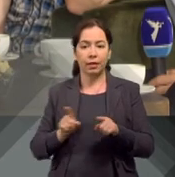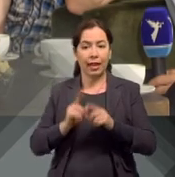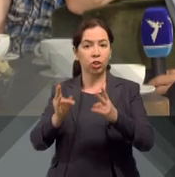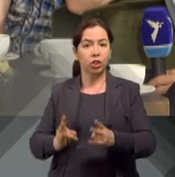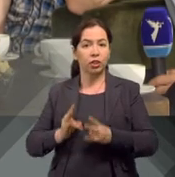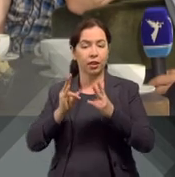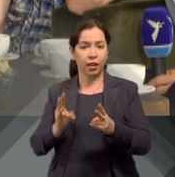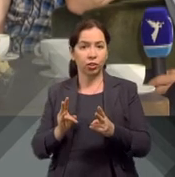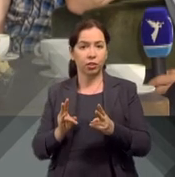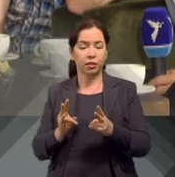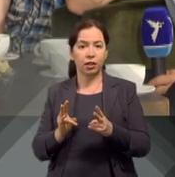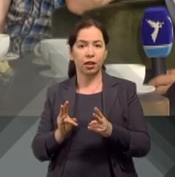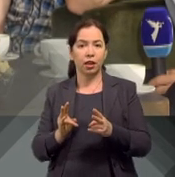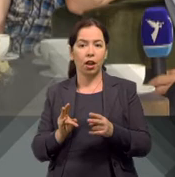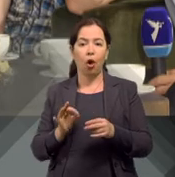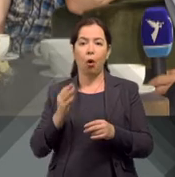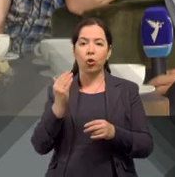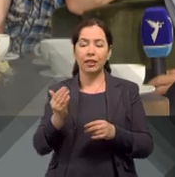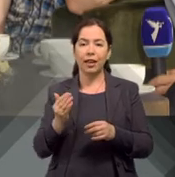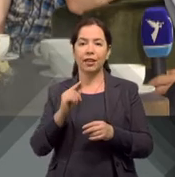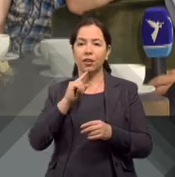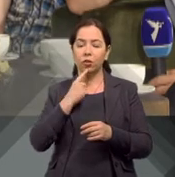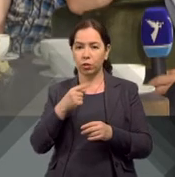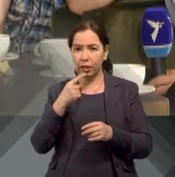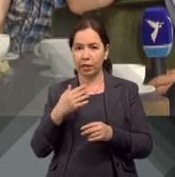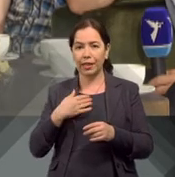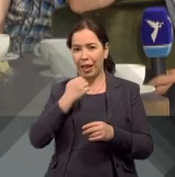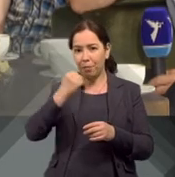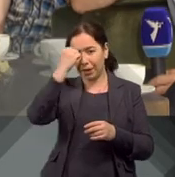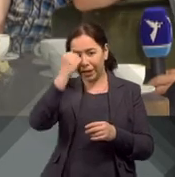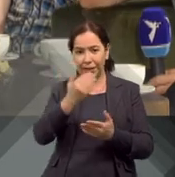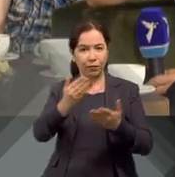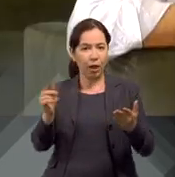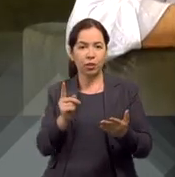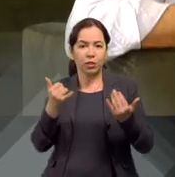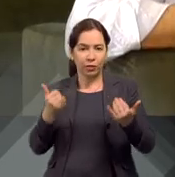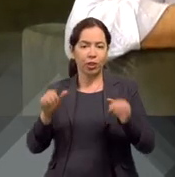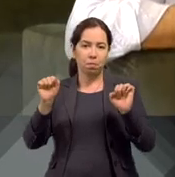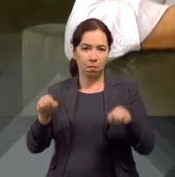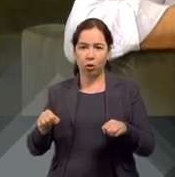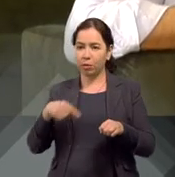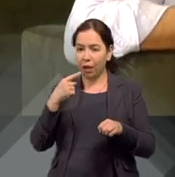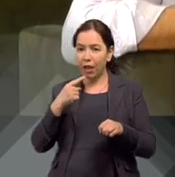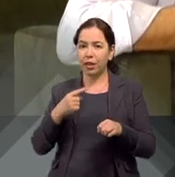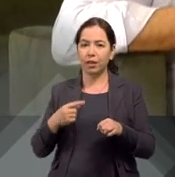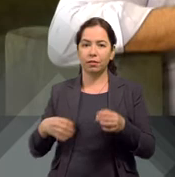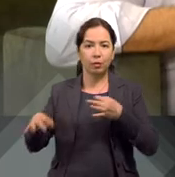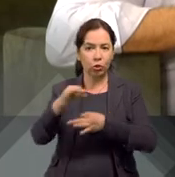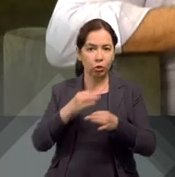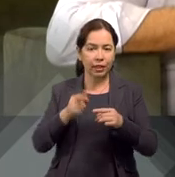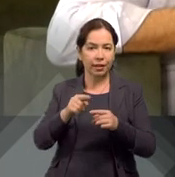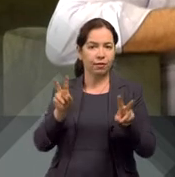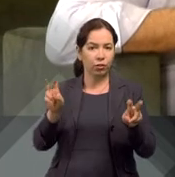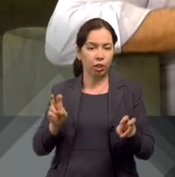нежность действительно загадочная вещь. О ней трудно говорить. Я благодарен, что мы об этом сейчас говорим. Но заметьте, это такая вещь, которая совсем